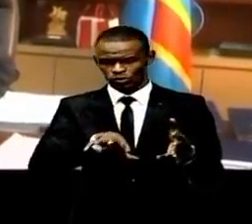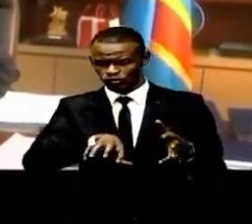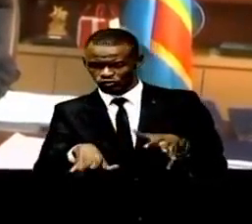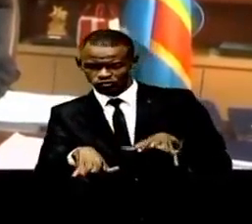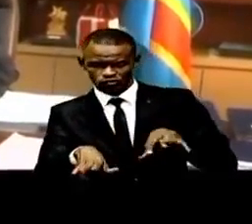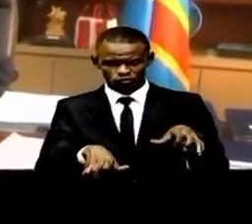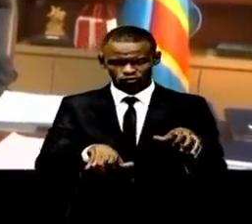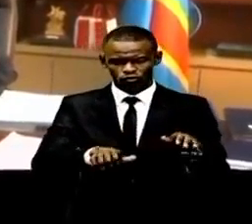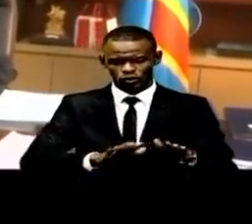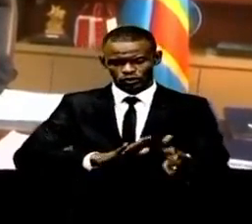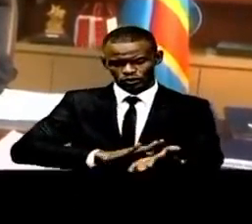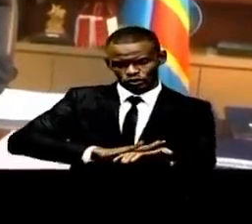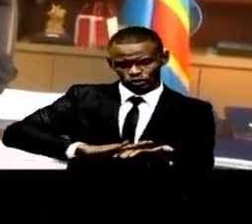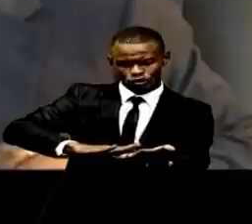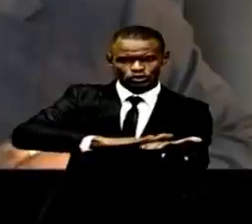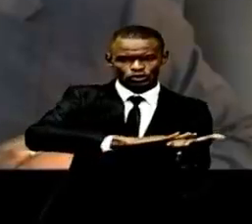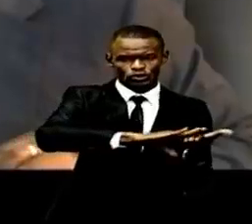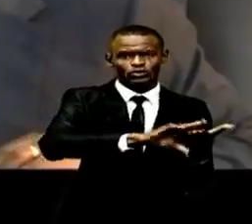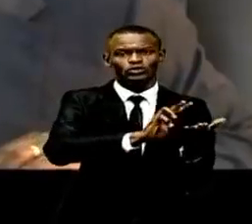66,8%. Tchilé-Gelou,